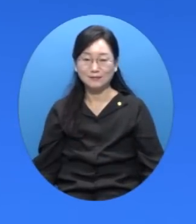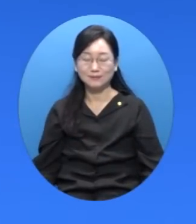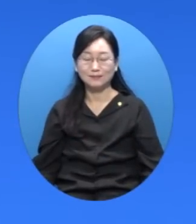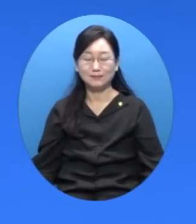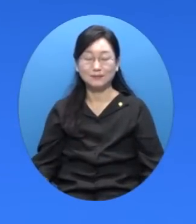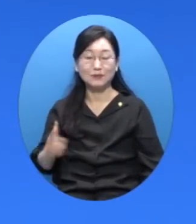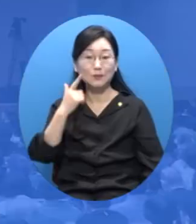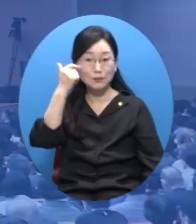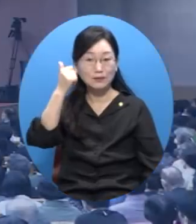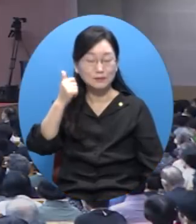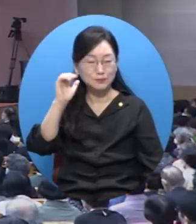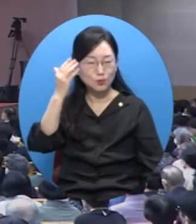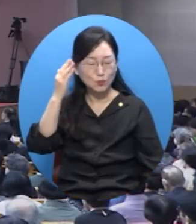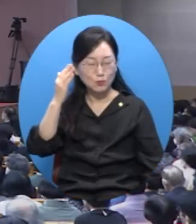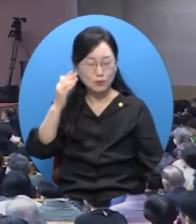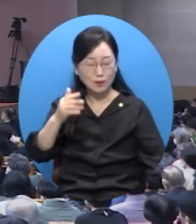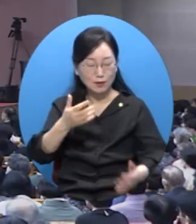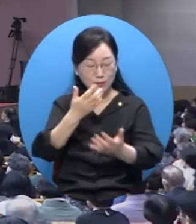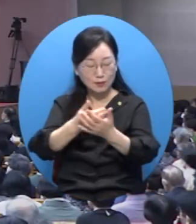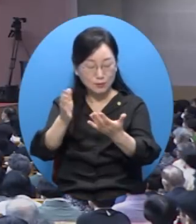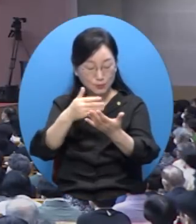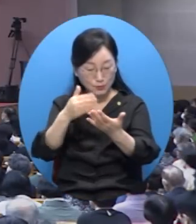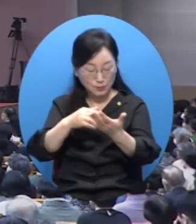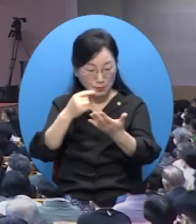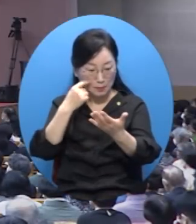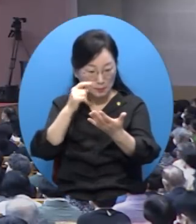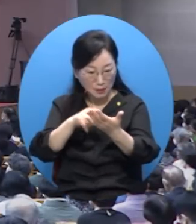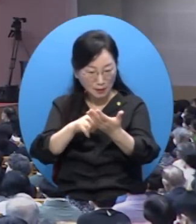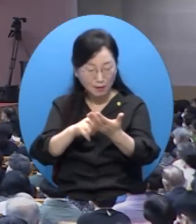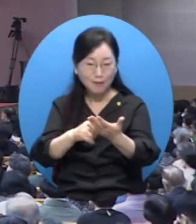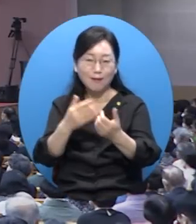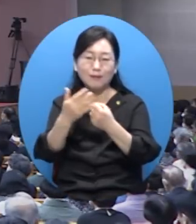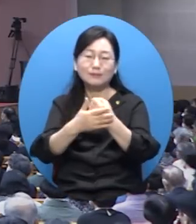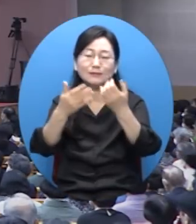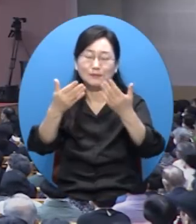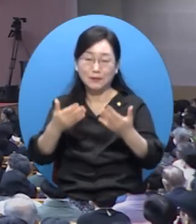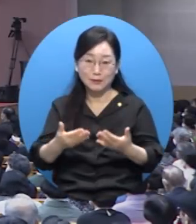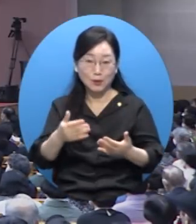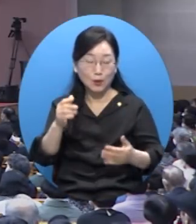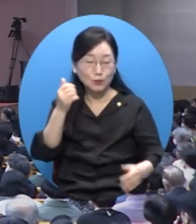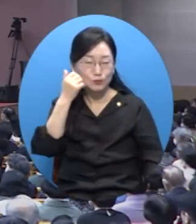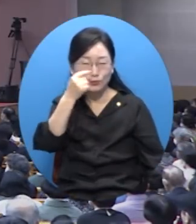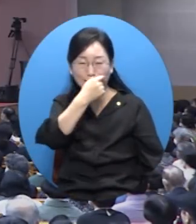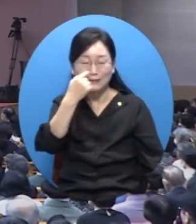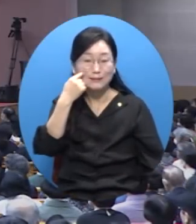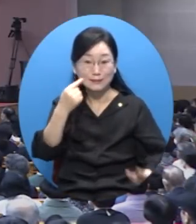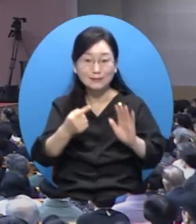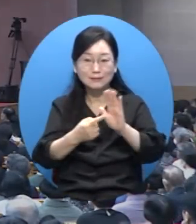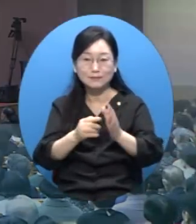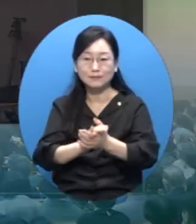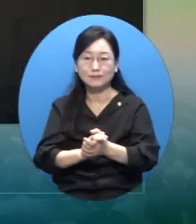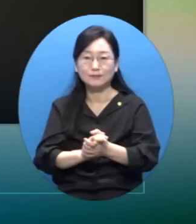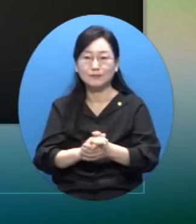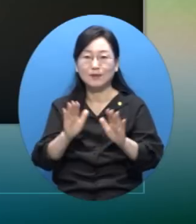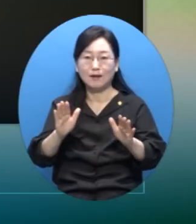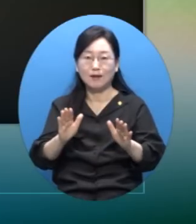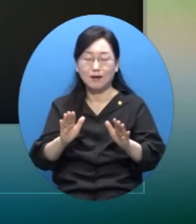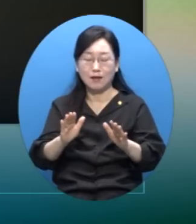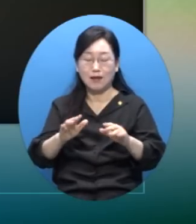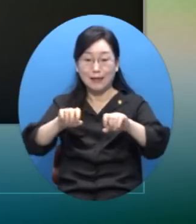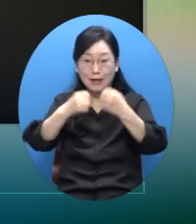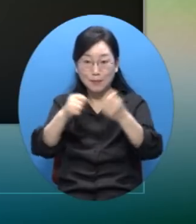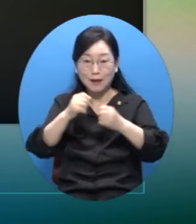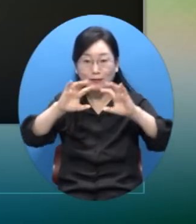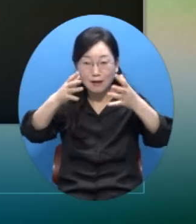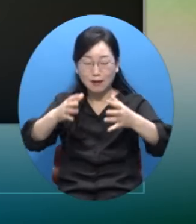제가 최근에 자료를 찾다가 큰 은혜를 받은 한 분의 간증이 있습니다. 대만의 아주